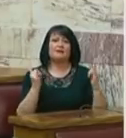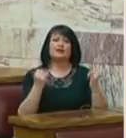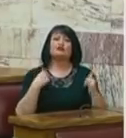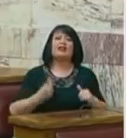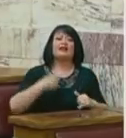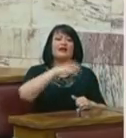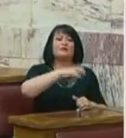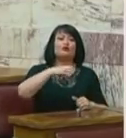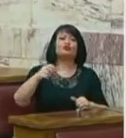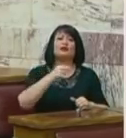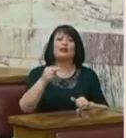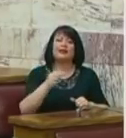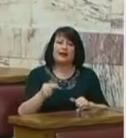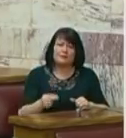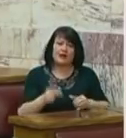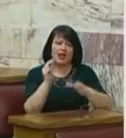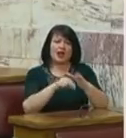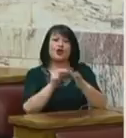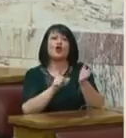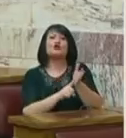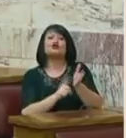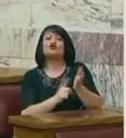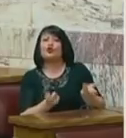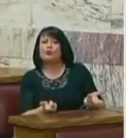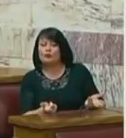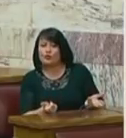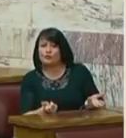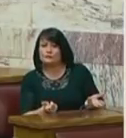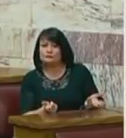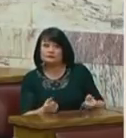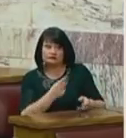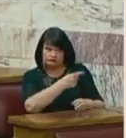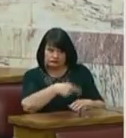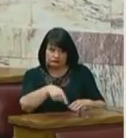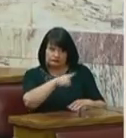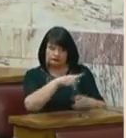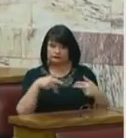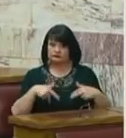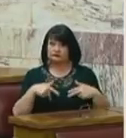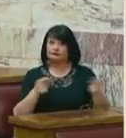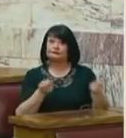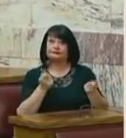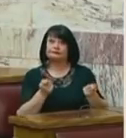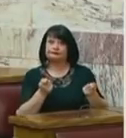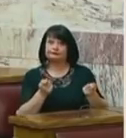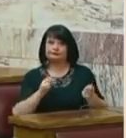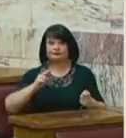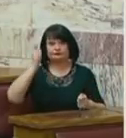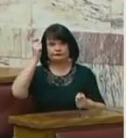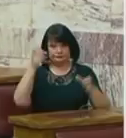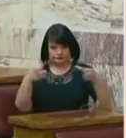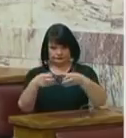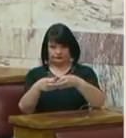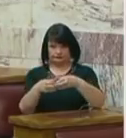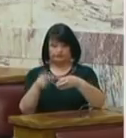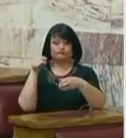με παιχνίδια σχετικά με τον εκλογικό νόμο και στοχοποιείται στο εσωτερικό της αντιπολίτευσης,